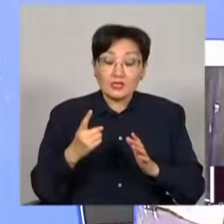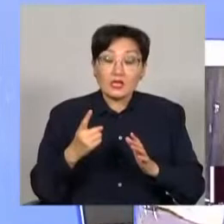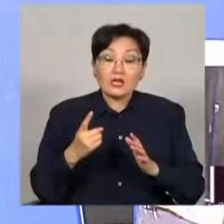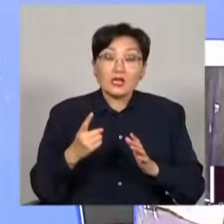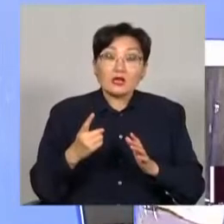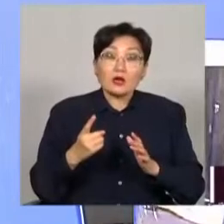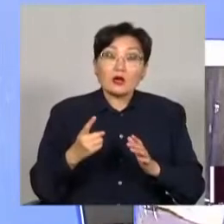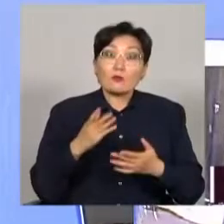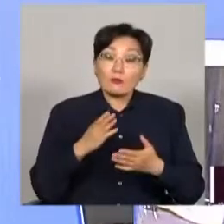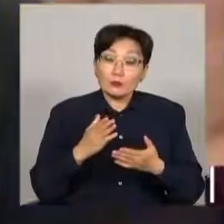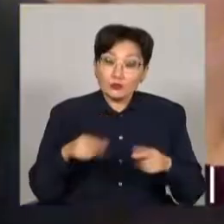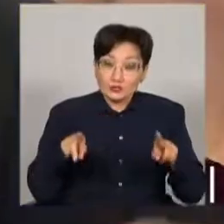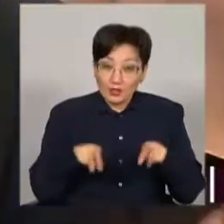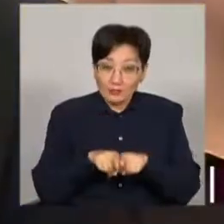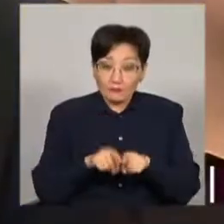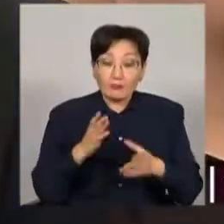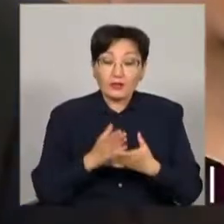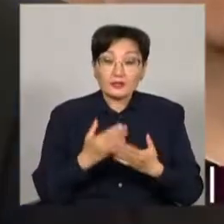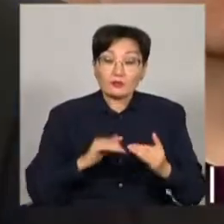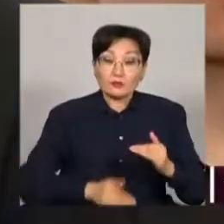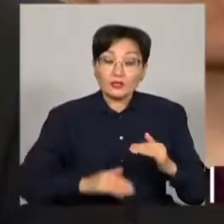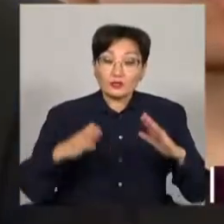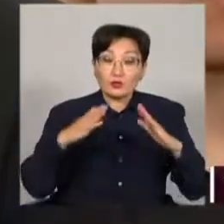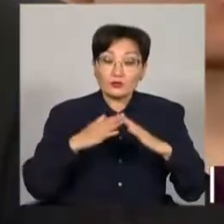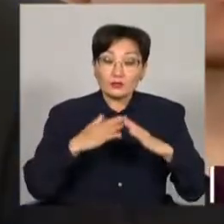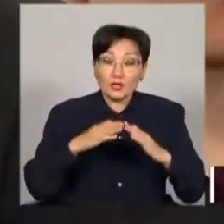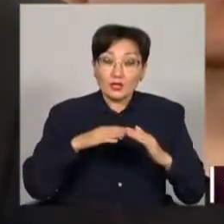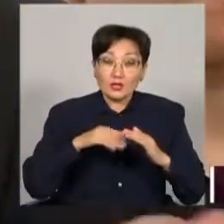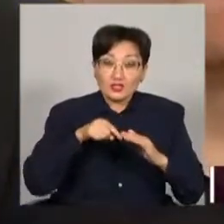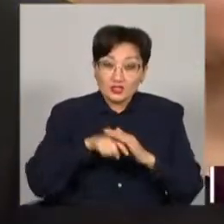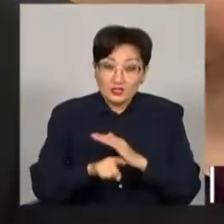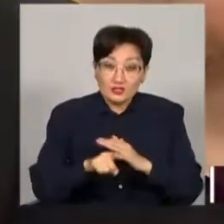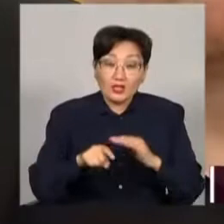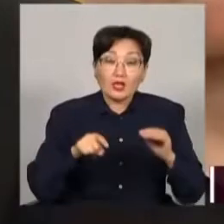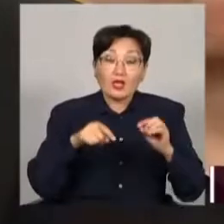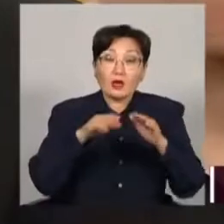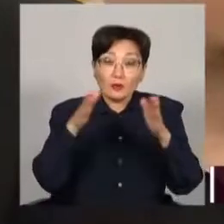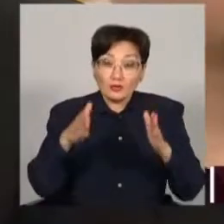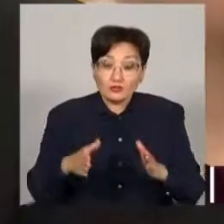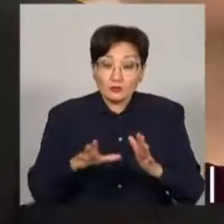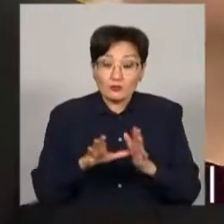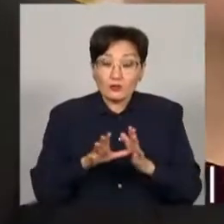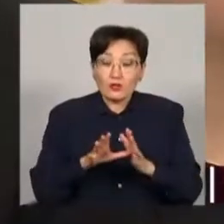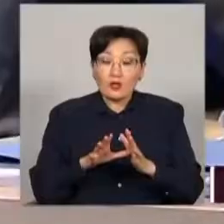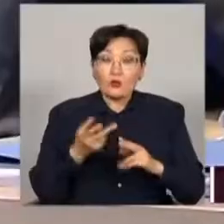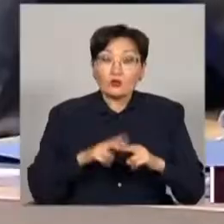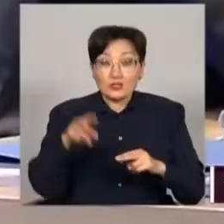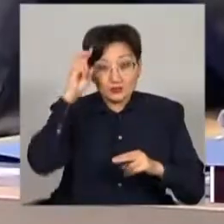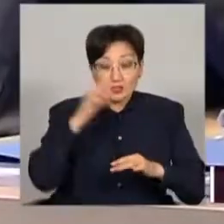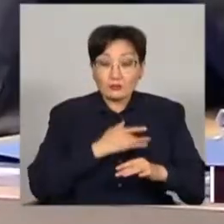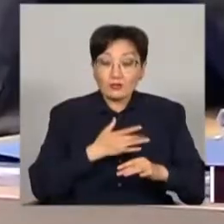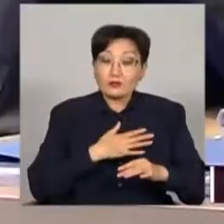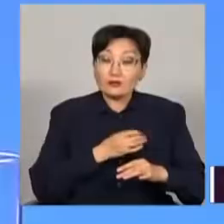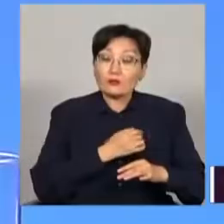161. Соны қазір бір жекеменшік үйдің агородында тұр, содан шығарып үкіметке өткеріп берсеңіз.